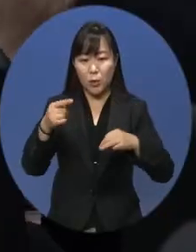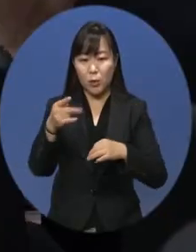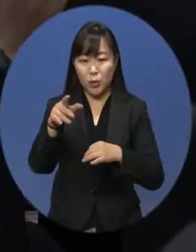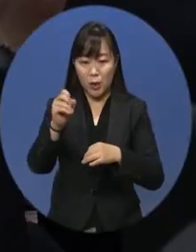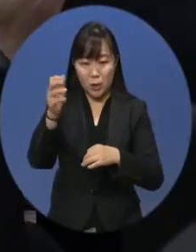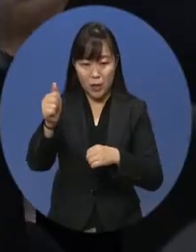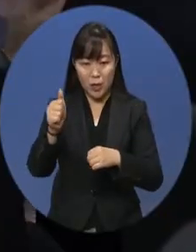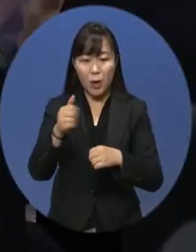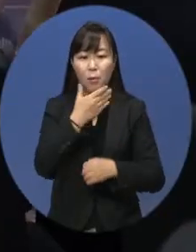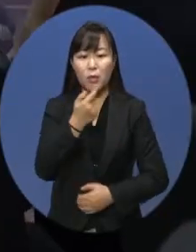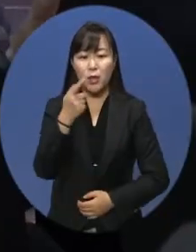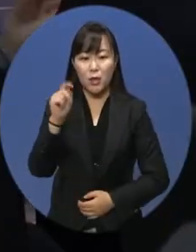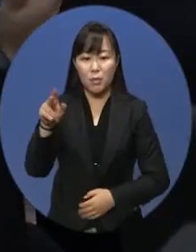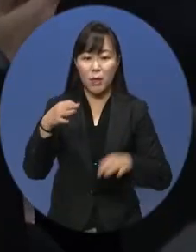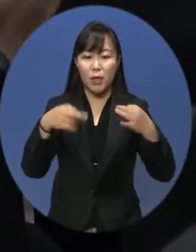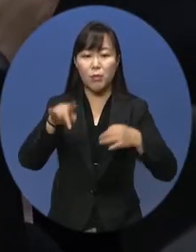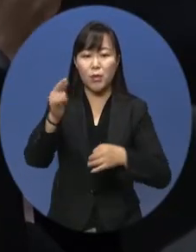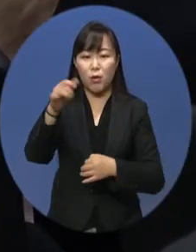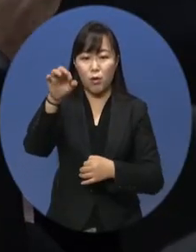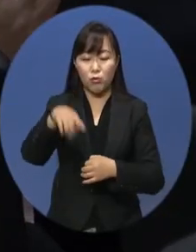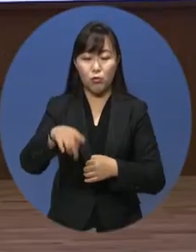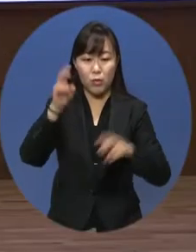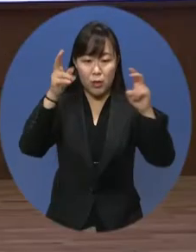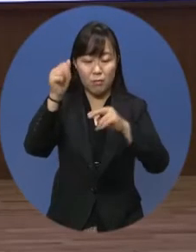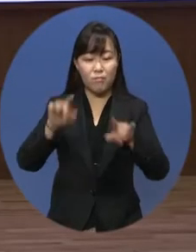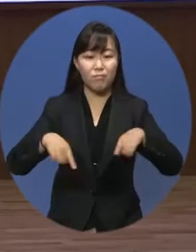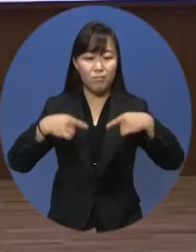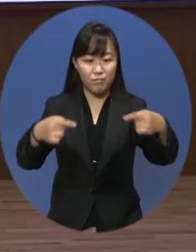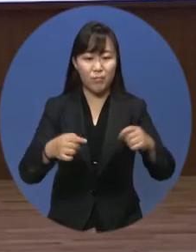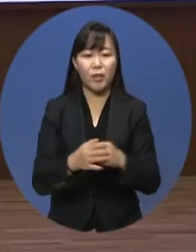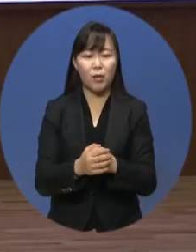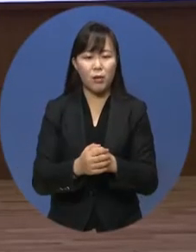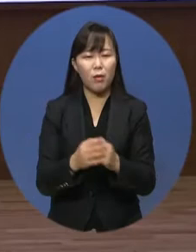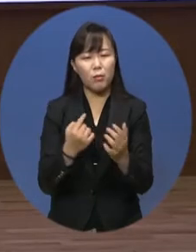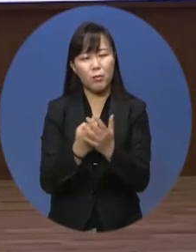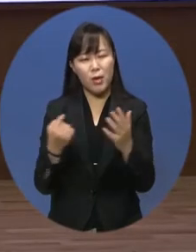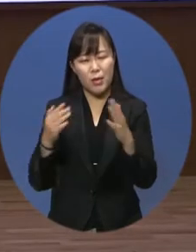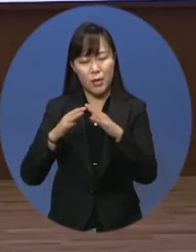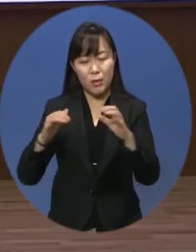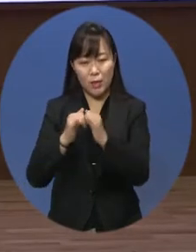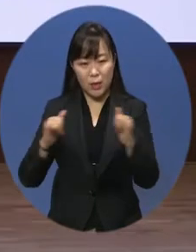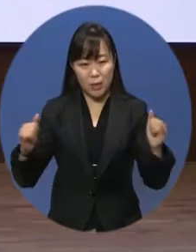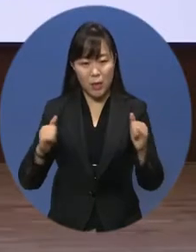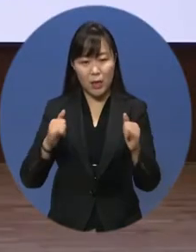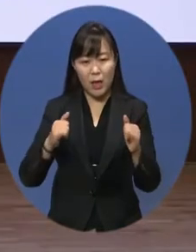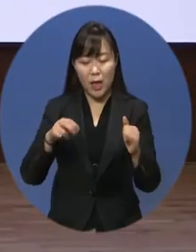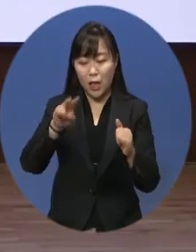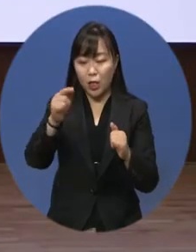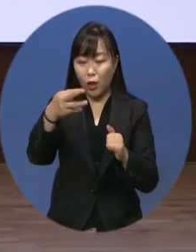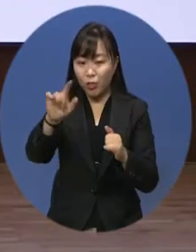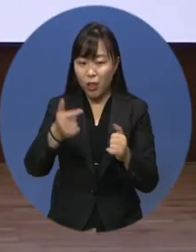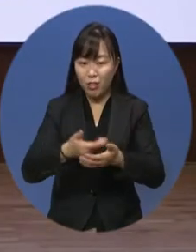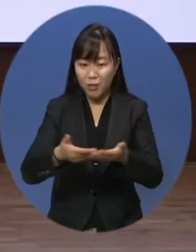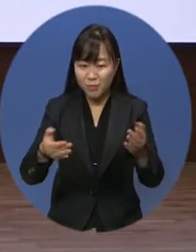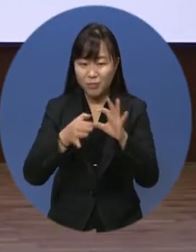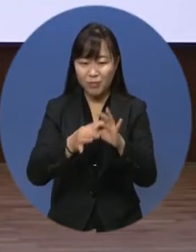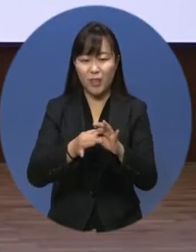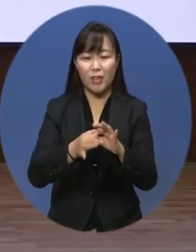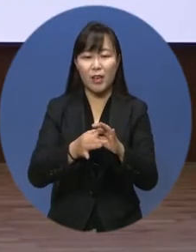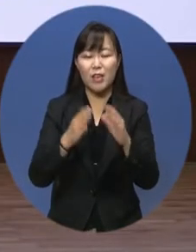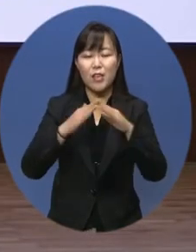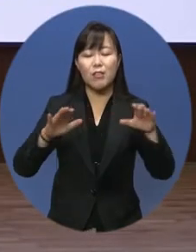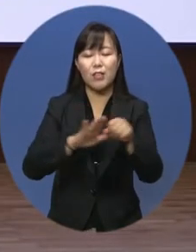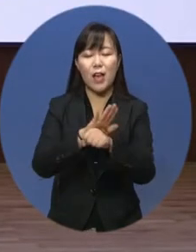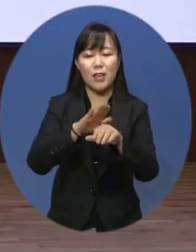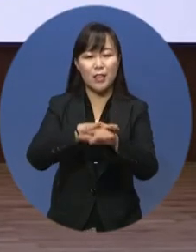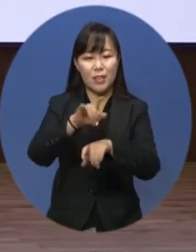복지TV 김선우 사장 등이 참석한 가운데 진행됐으며 소외된 이웃에게 연탄 나눔을 통해 연말연시 이웃사랑 실천을